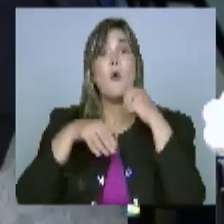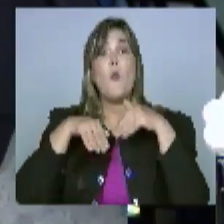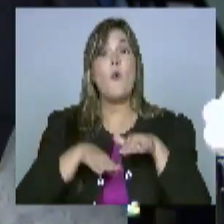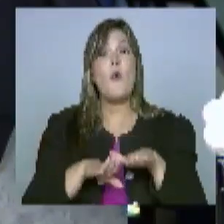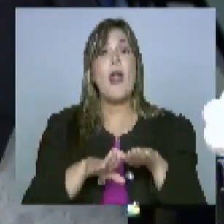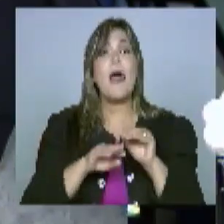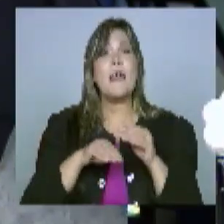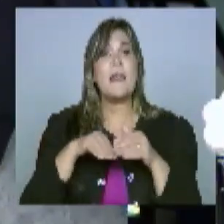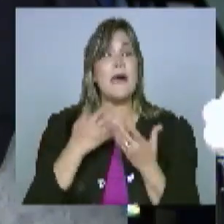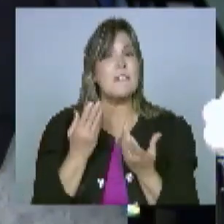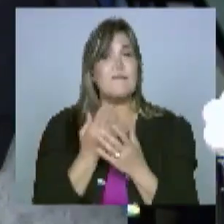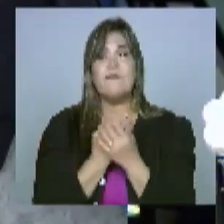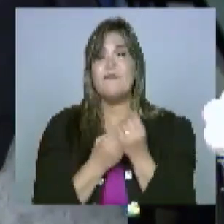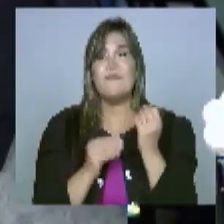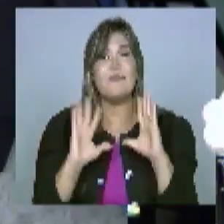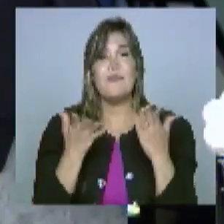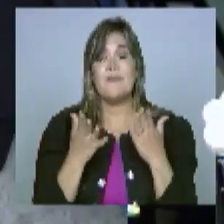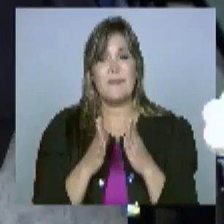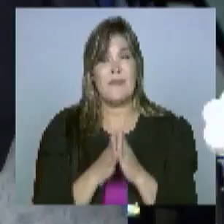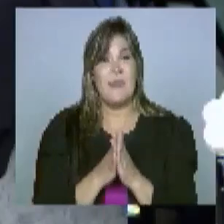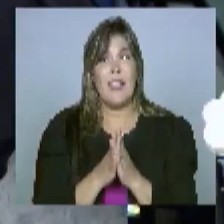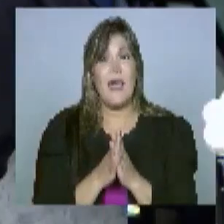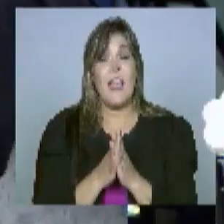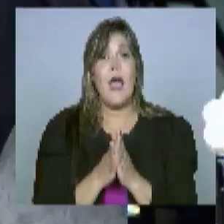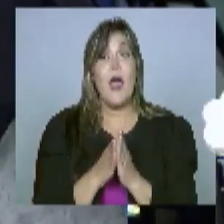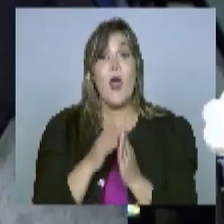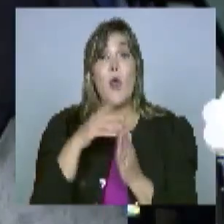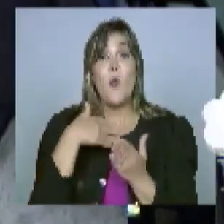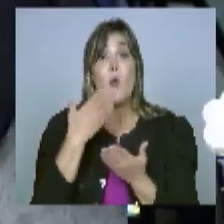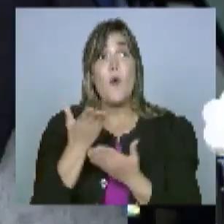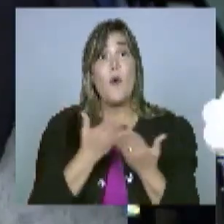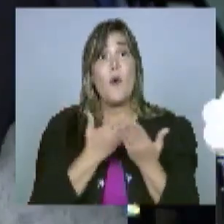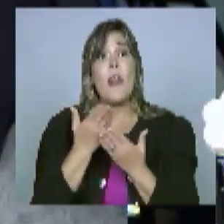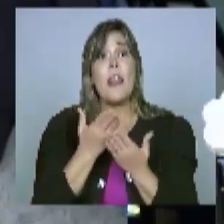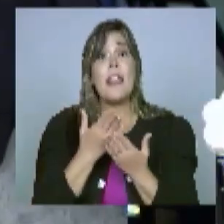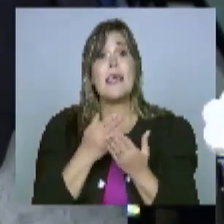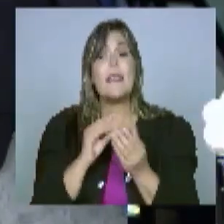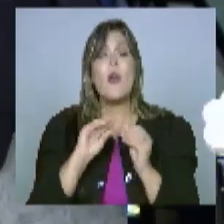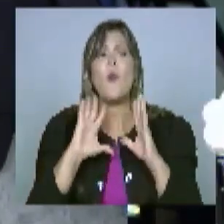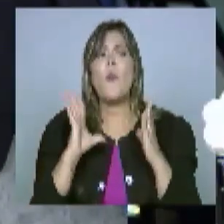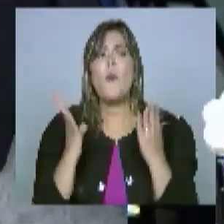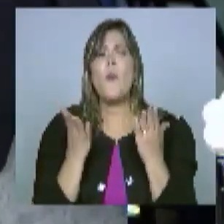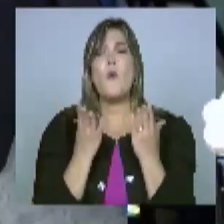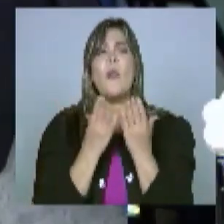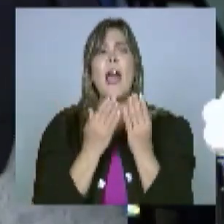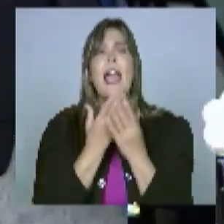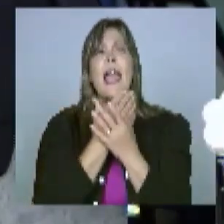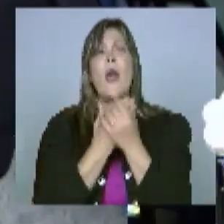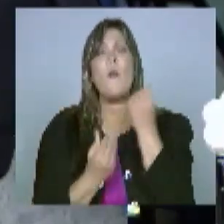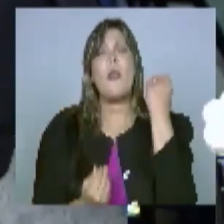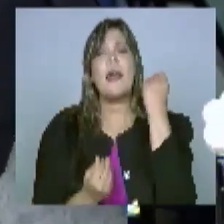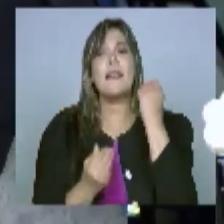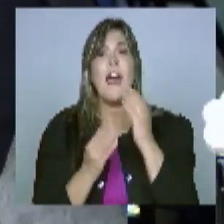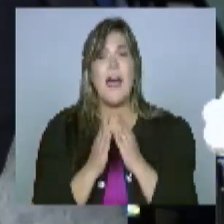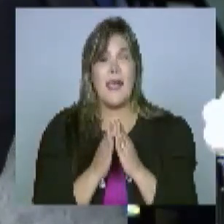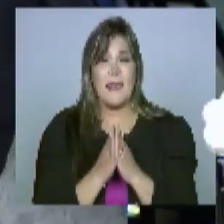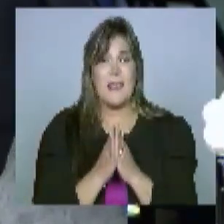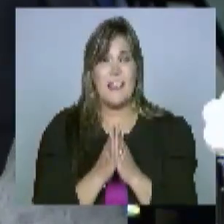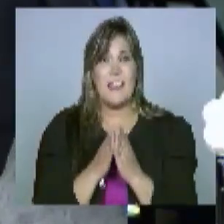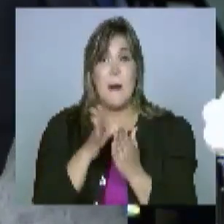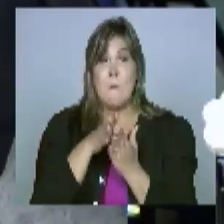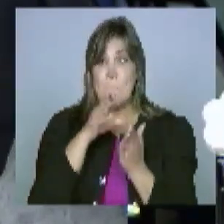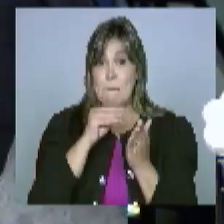الموضوعين هو حديث حول كل ما يتعلق بالانجاب بد من